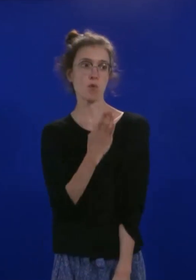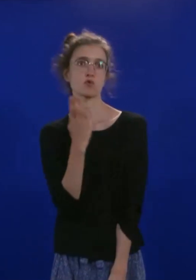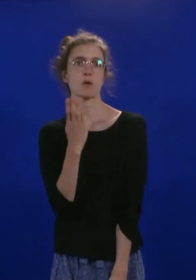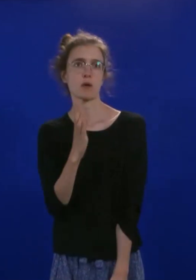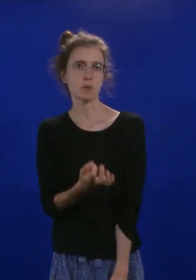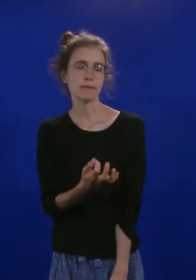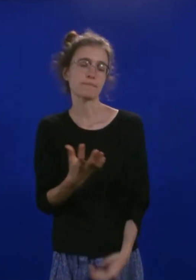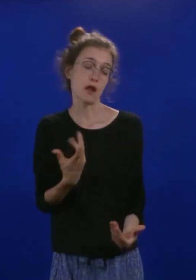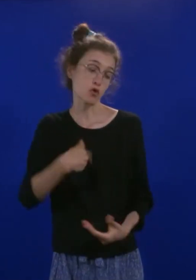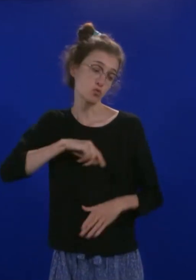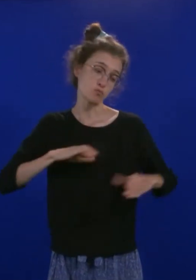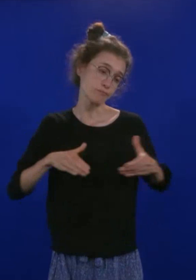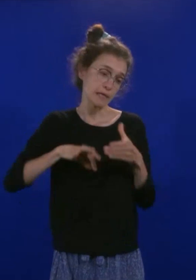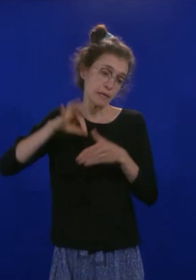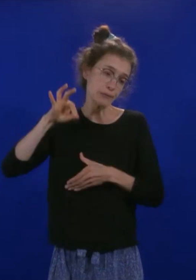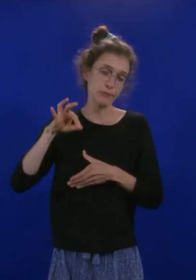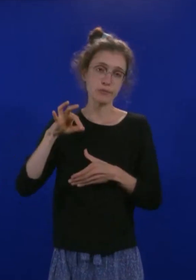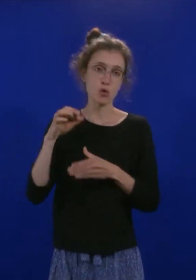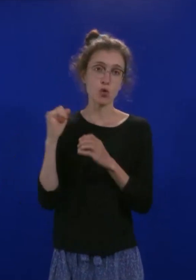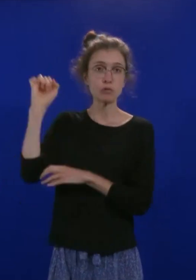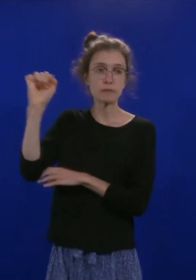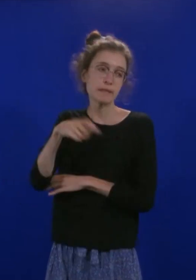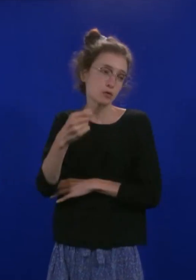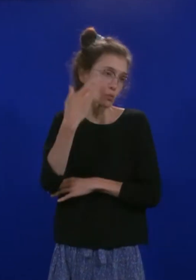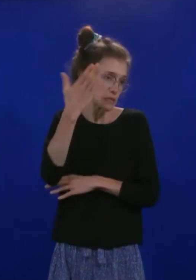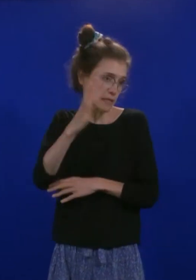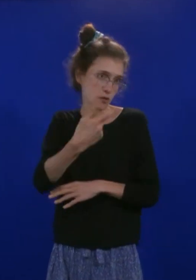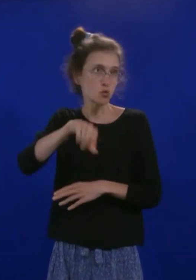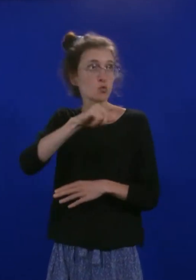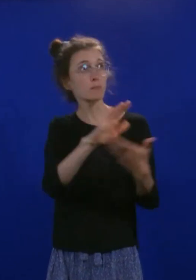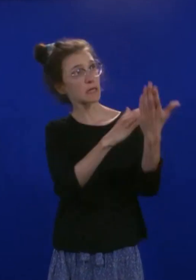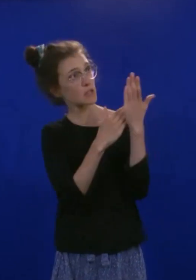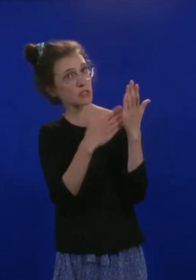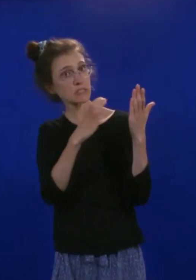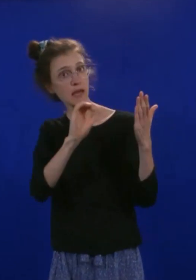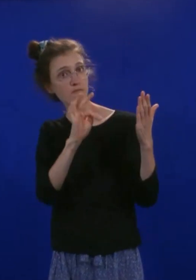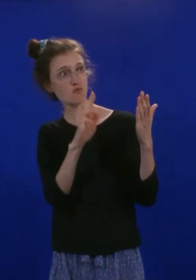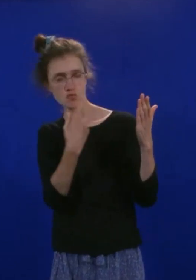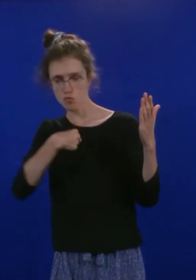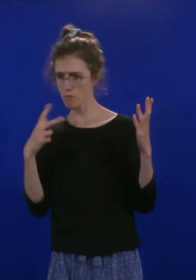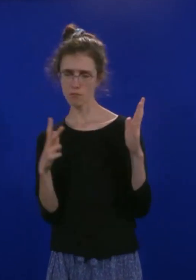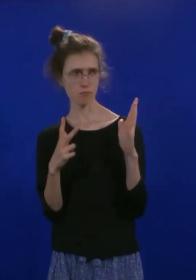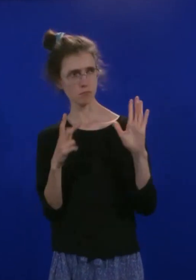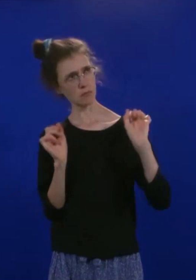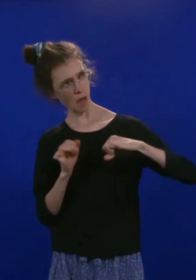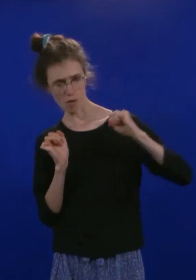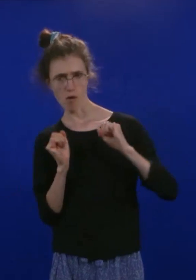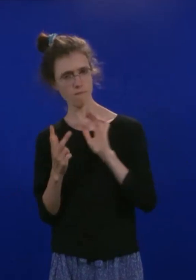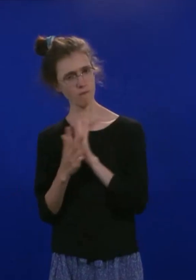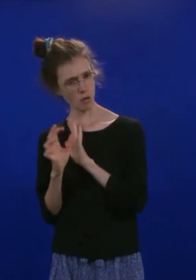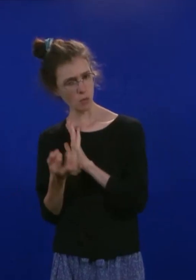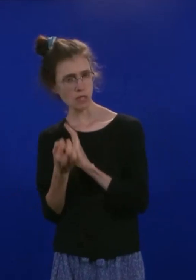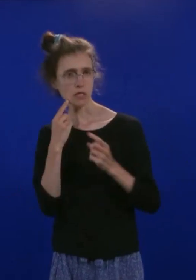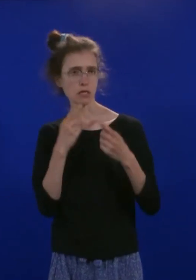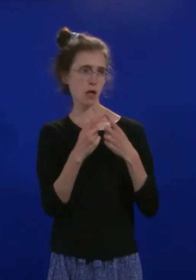vous l'imaginez, approuvent donc ce compte financier unique qui traduit, je le crois, à la fois notre volontarisme politique en section d'investissement